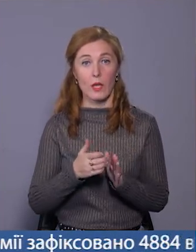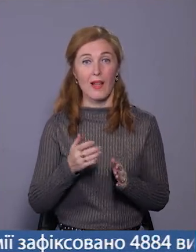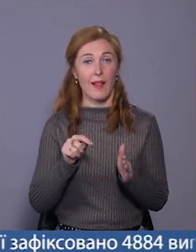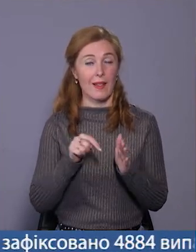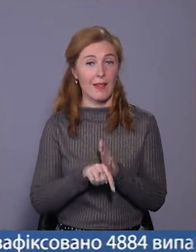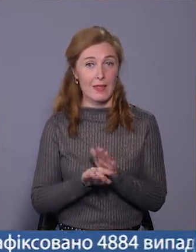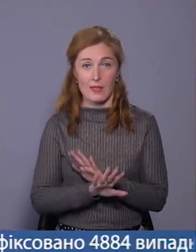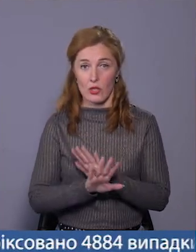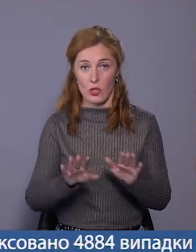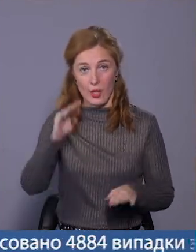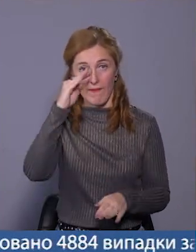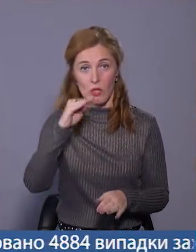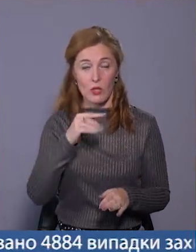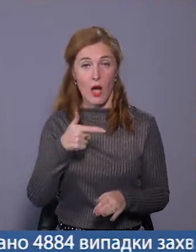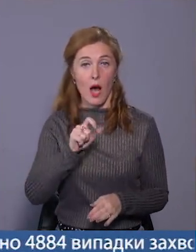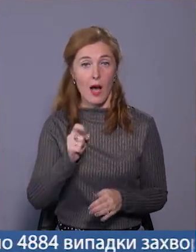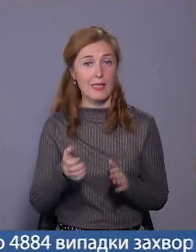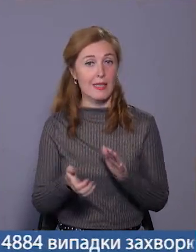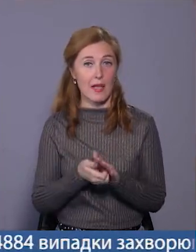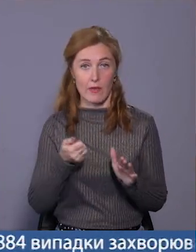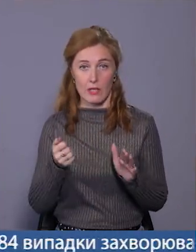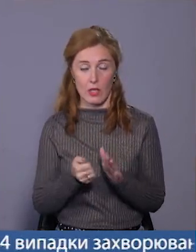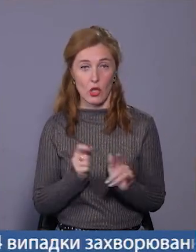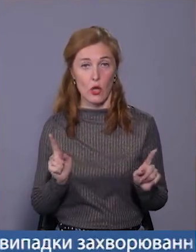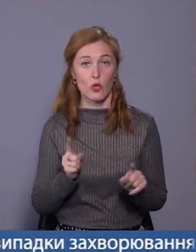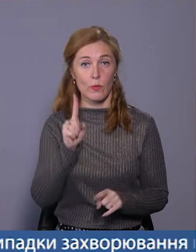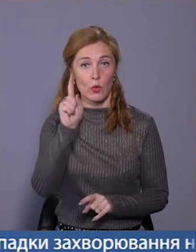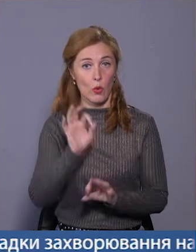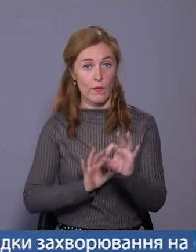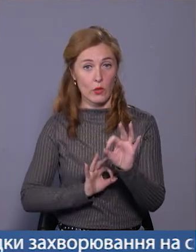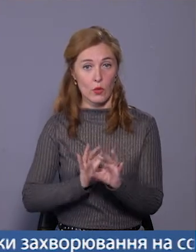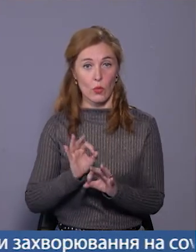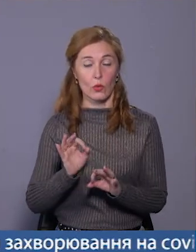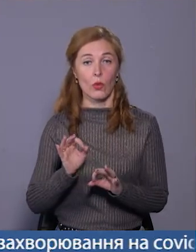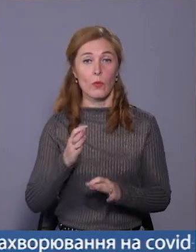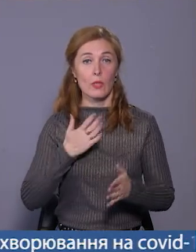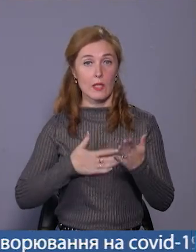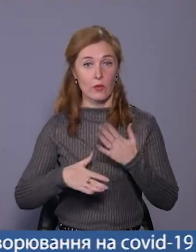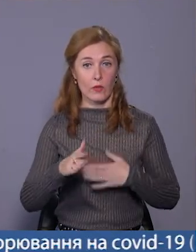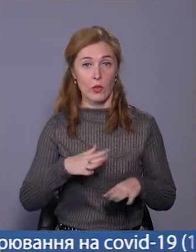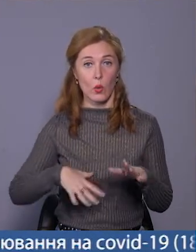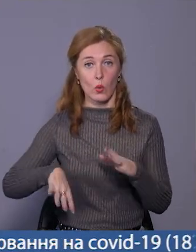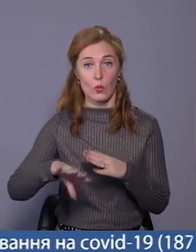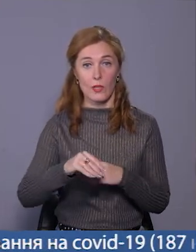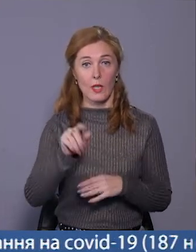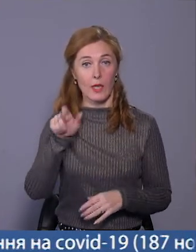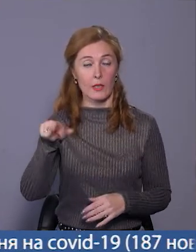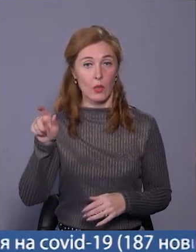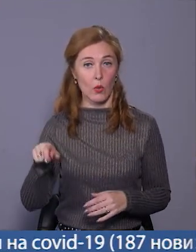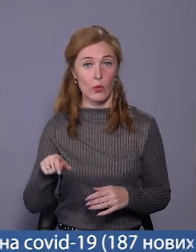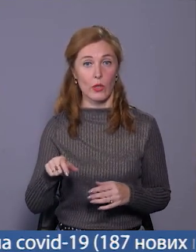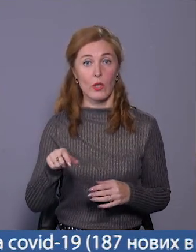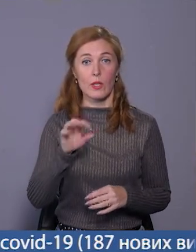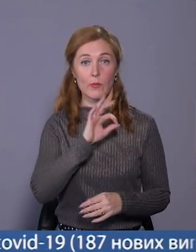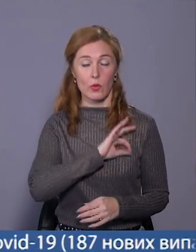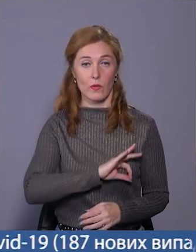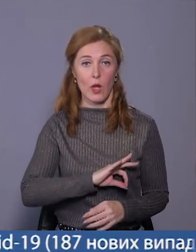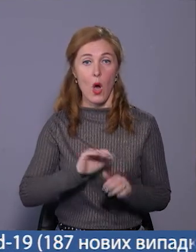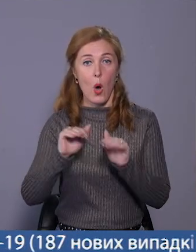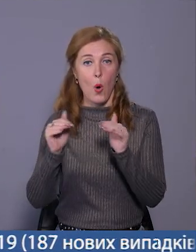і вітчизняного газу не вистачає, щоб 100% задовільнити потреби усіх категорій споживачів. До того ж, обмежений